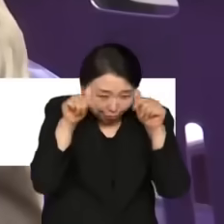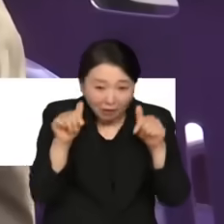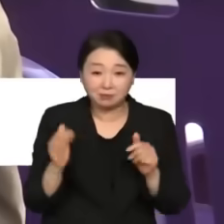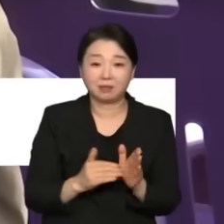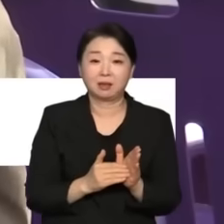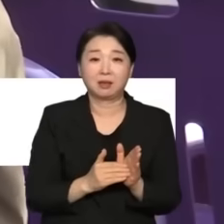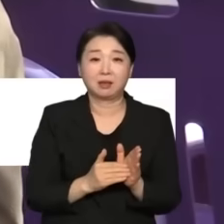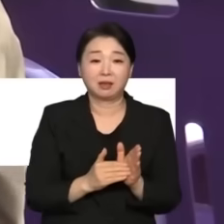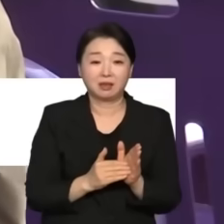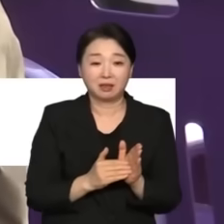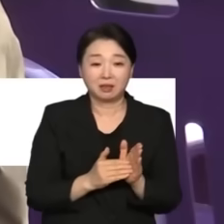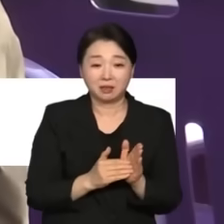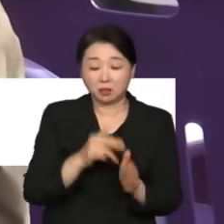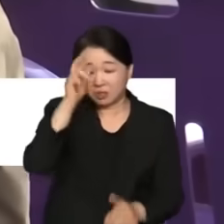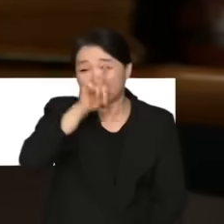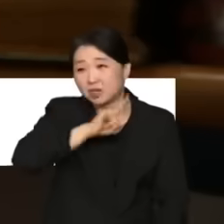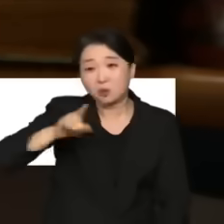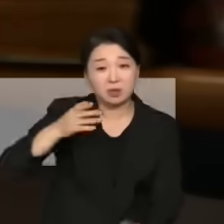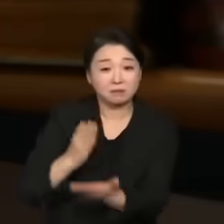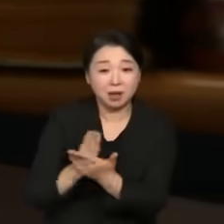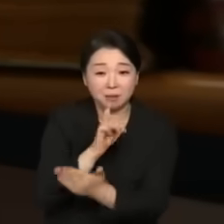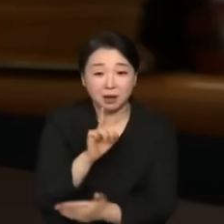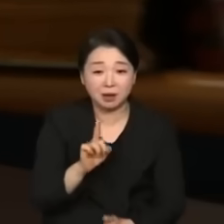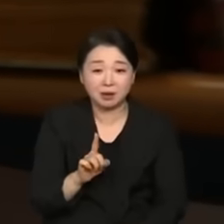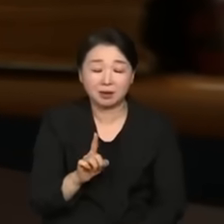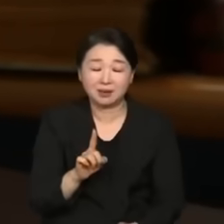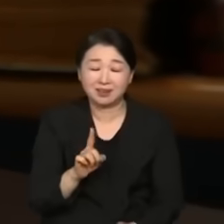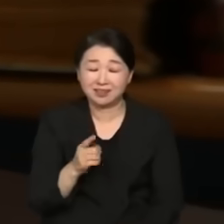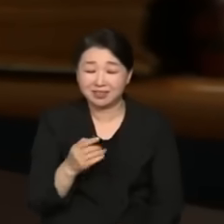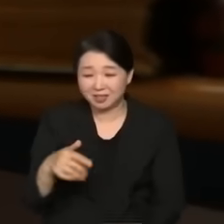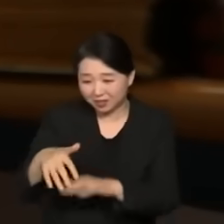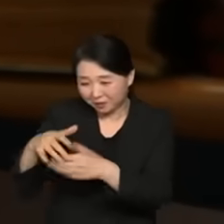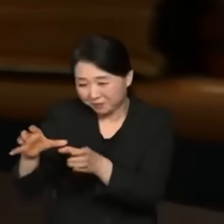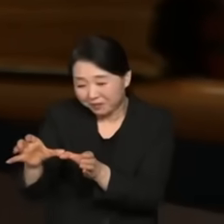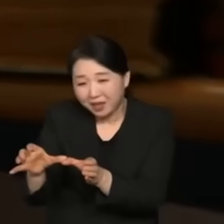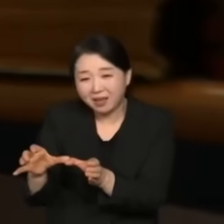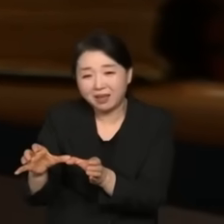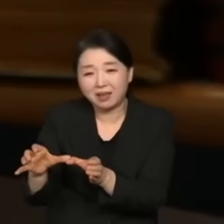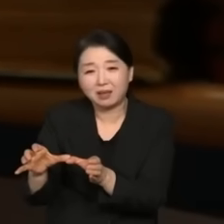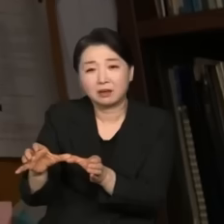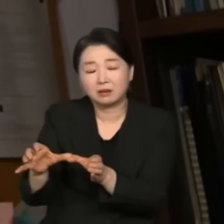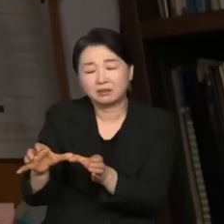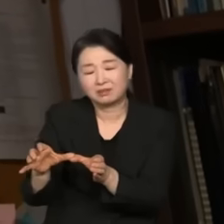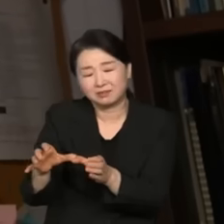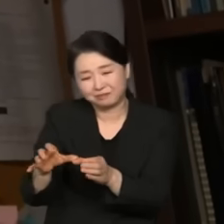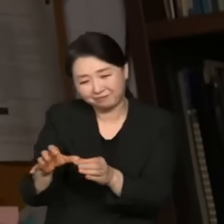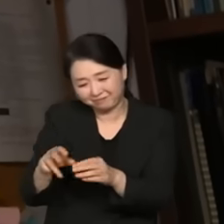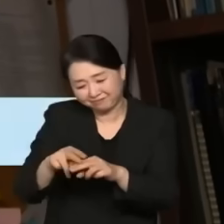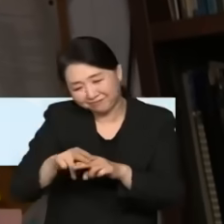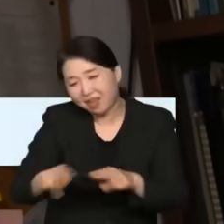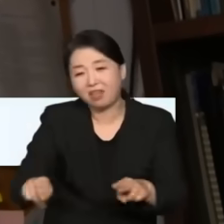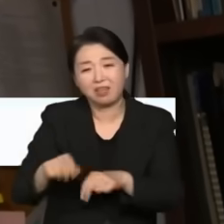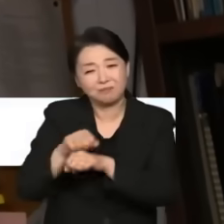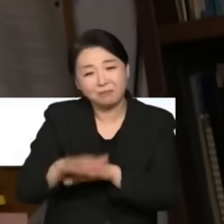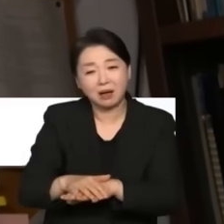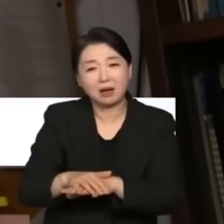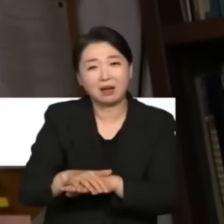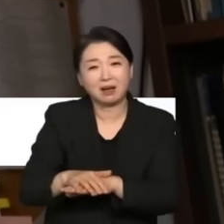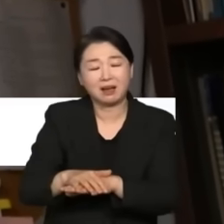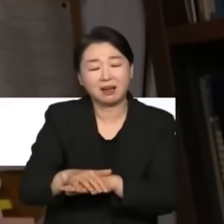이제 경찰에 신고하지 말아 달라고 민생 년대는 해산 절차를 밟고 있습니다 코로나 이후 후원금이